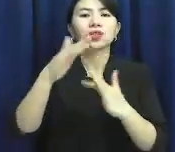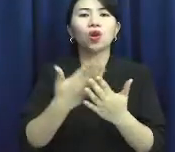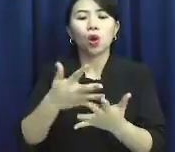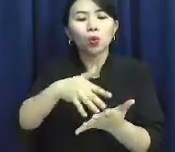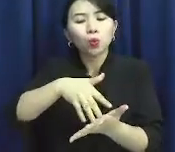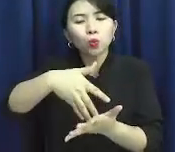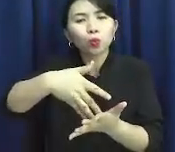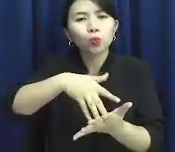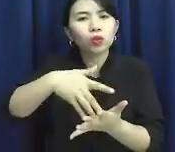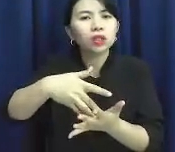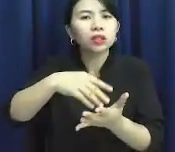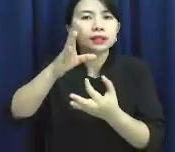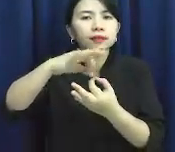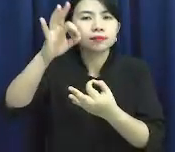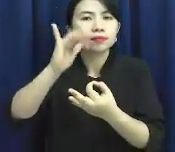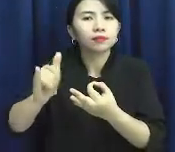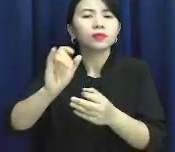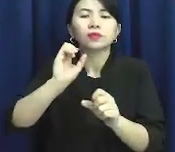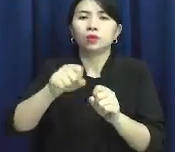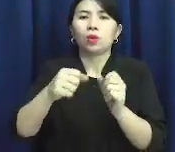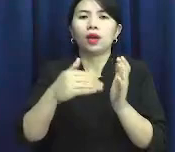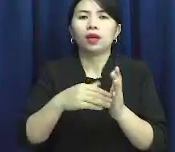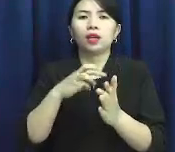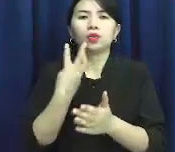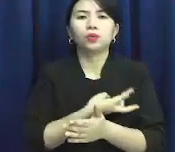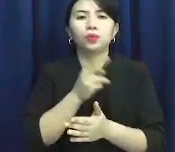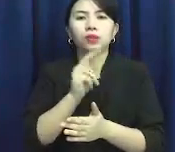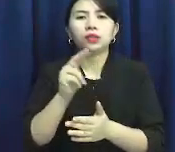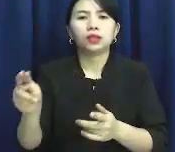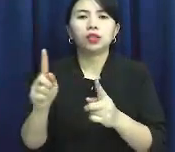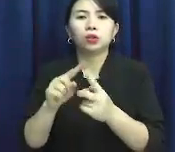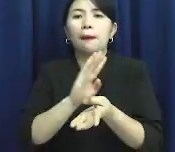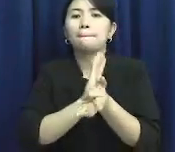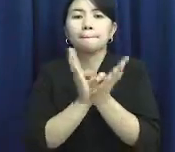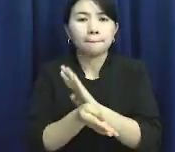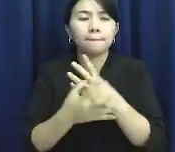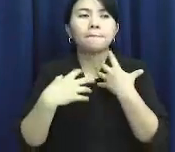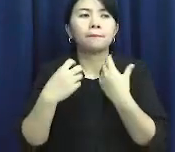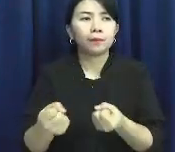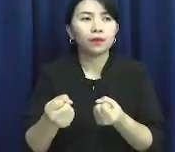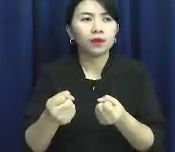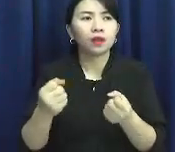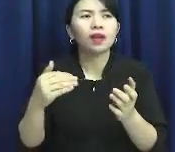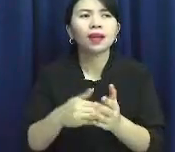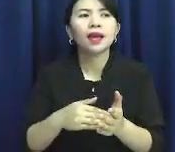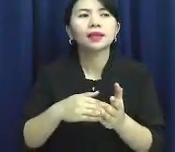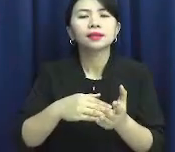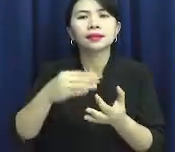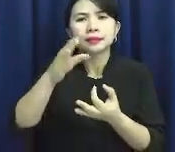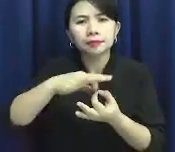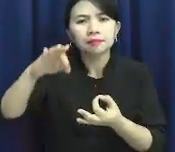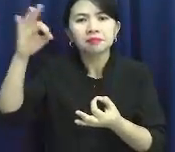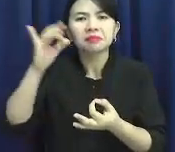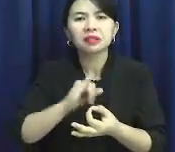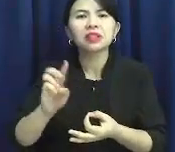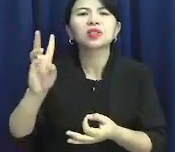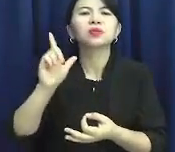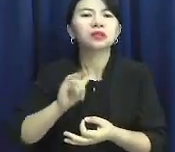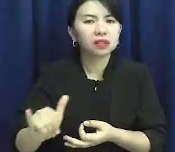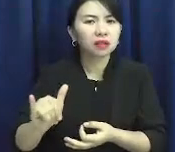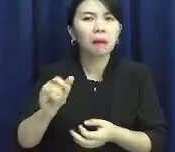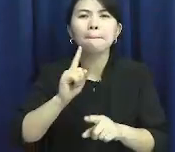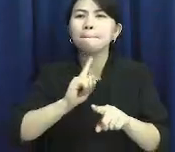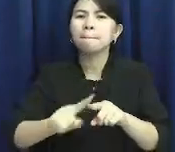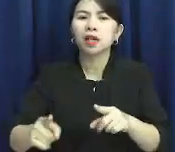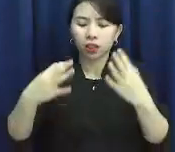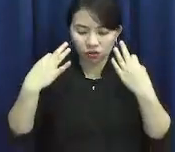kailangan palakasin tayo spiritually. You see, the spirit is willing but the flesh is weak. Matagal ba yung panahon para sabihin na natin na